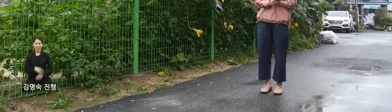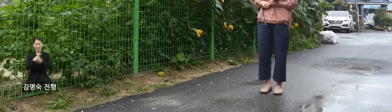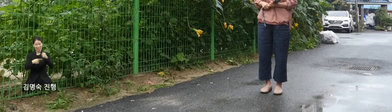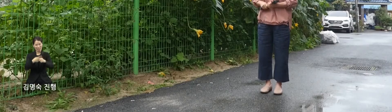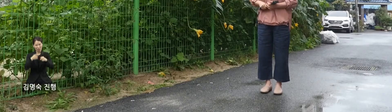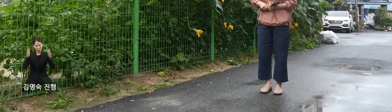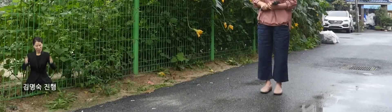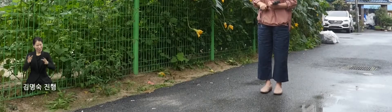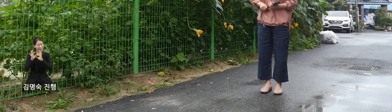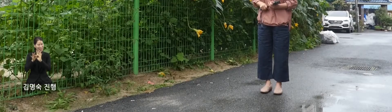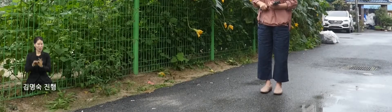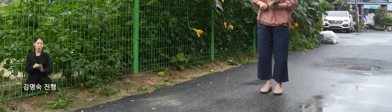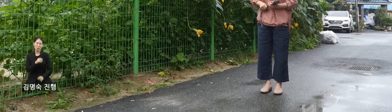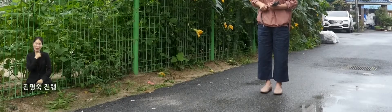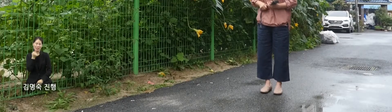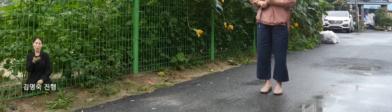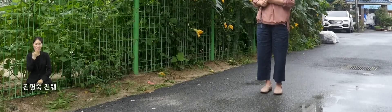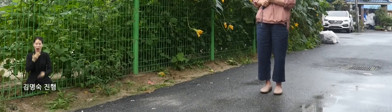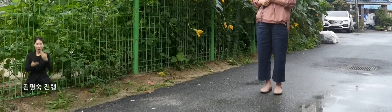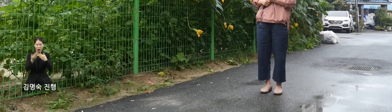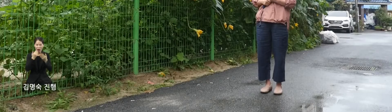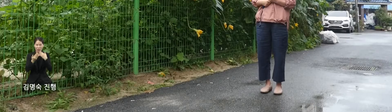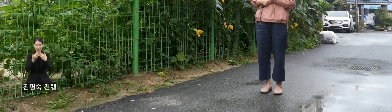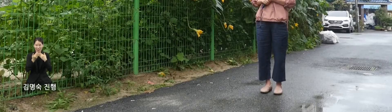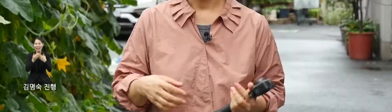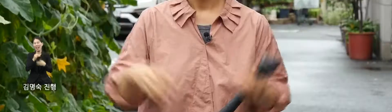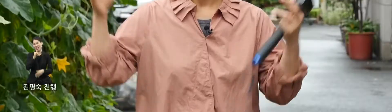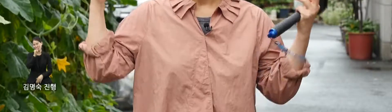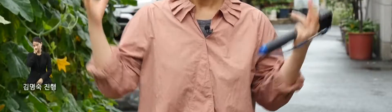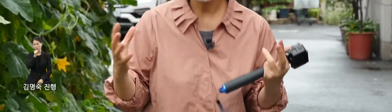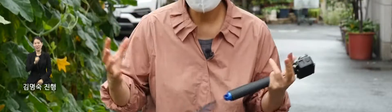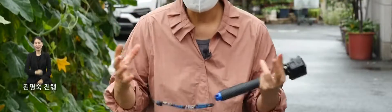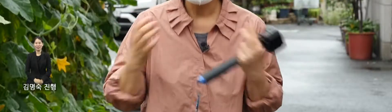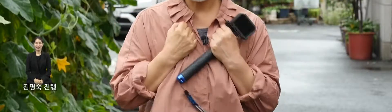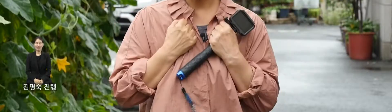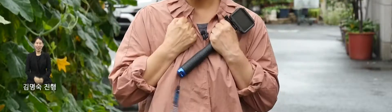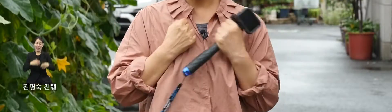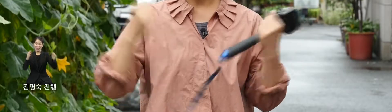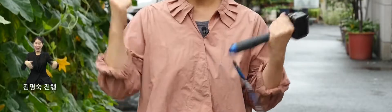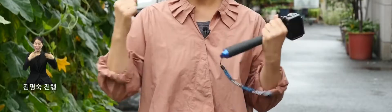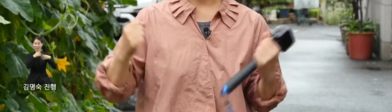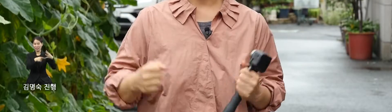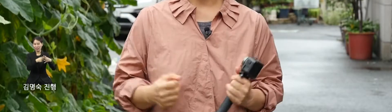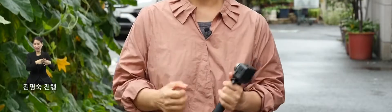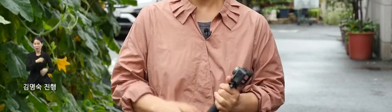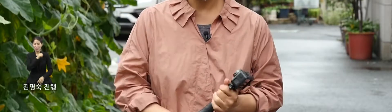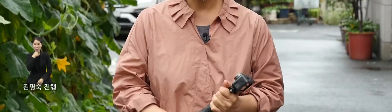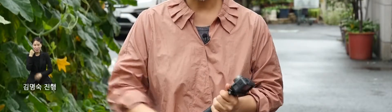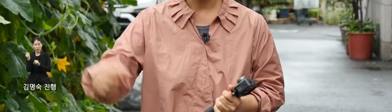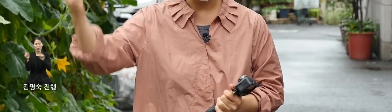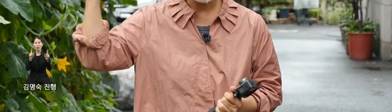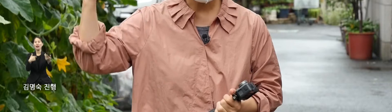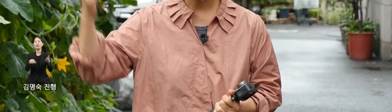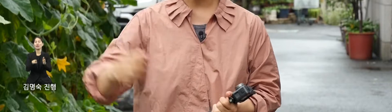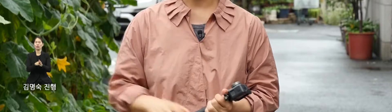사시사철 저는 입맛이 다 좋아서 문제이긴 하지만요. 이 가을 우리의 입맛이 좋아지려면